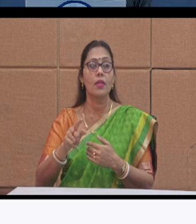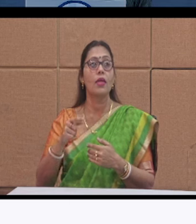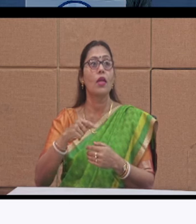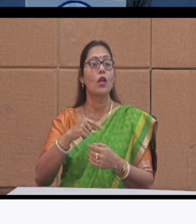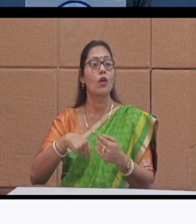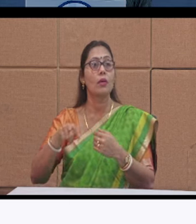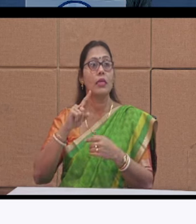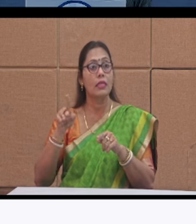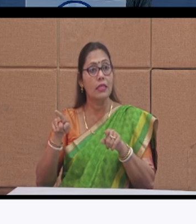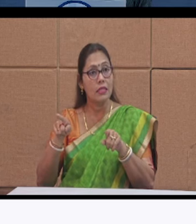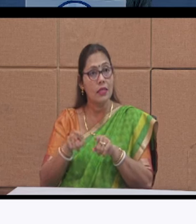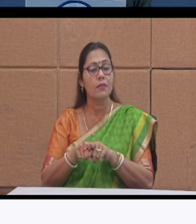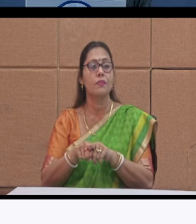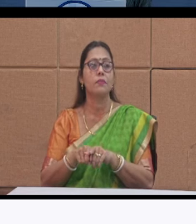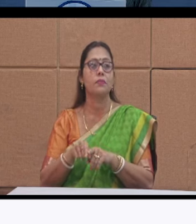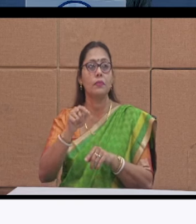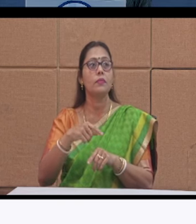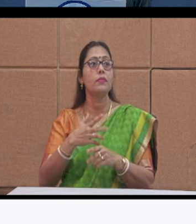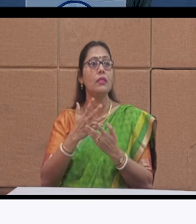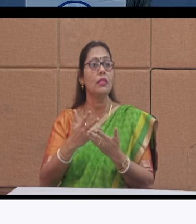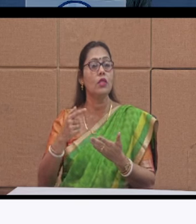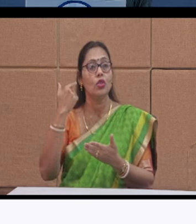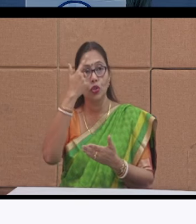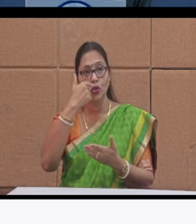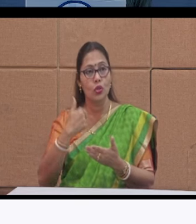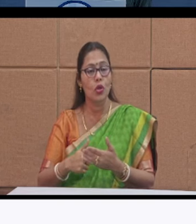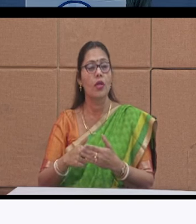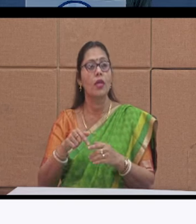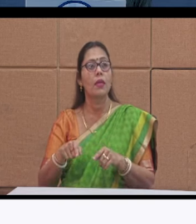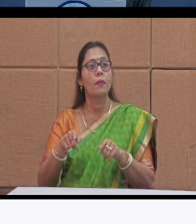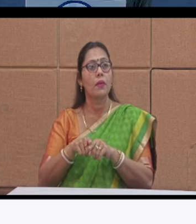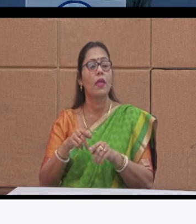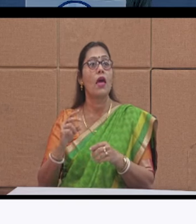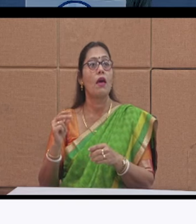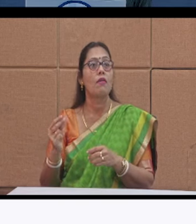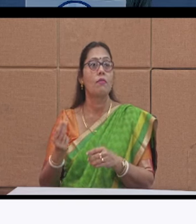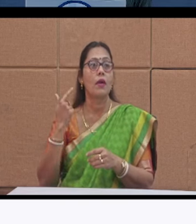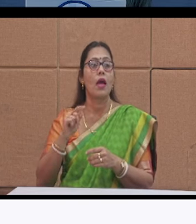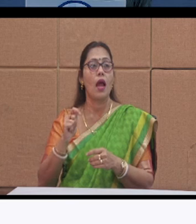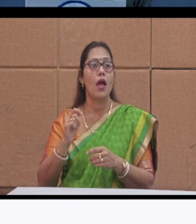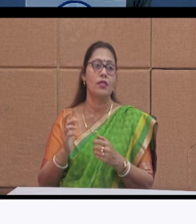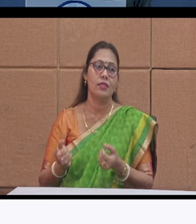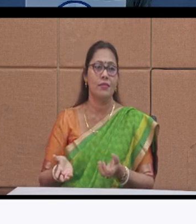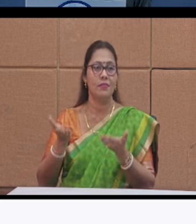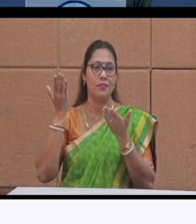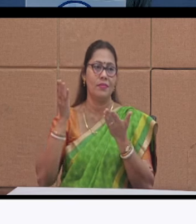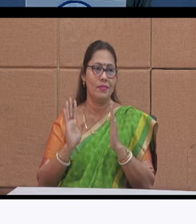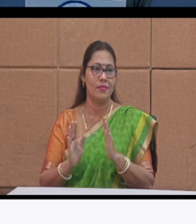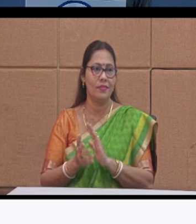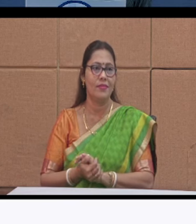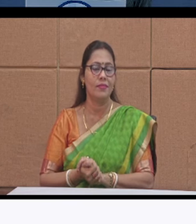গেল অমনি ওই জায়গাগুলো খুব তাড়াতাড়ি কাজ করতে শুরু